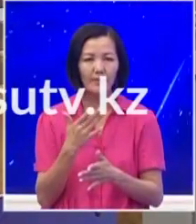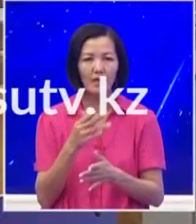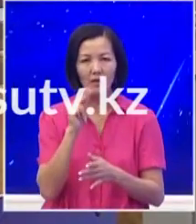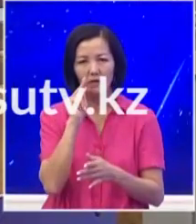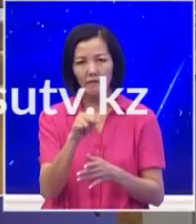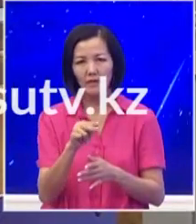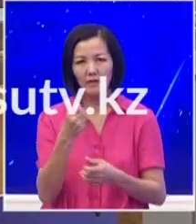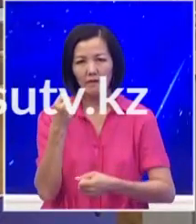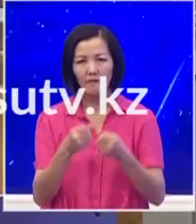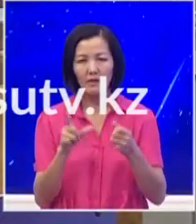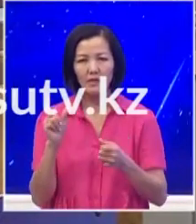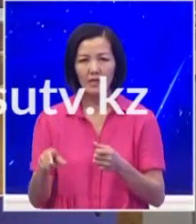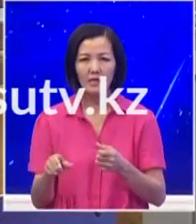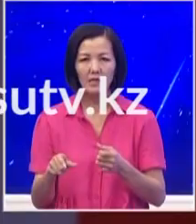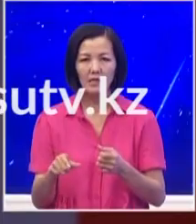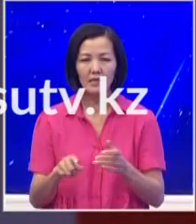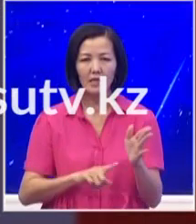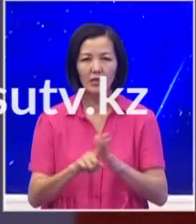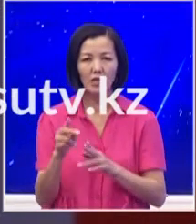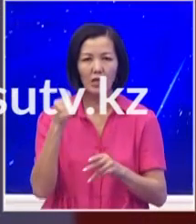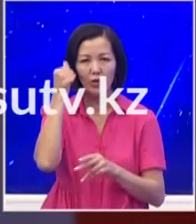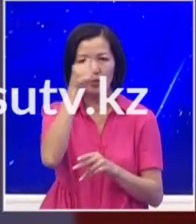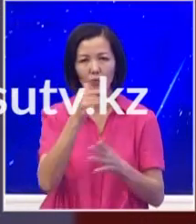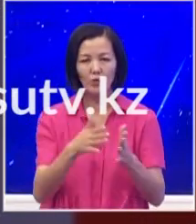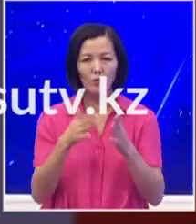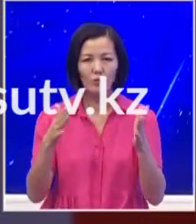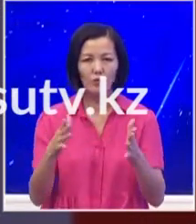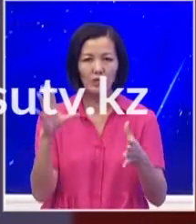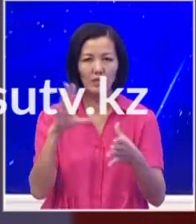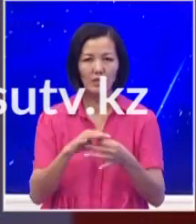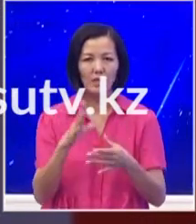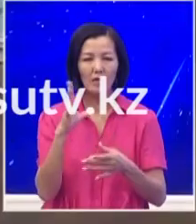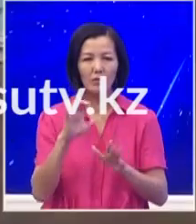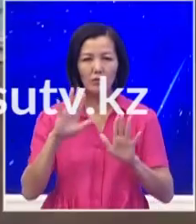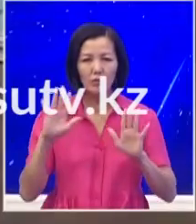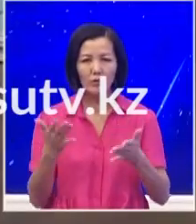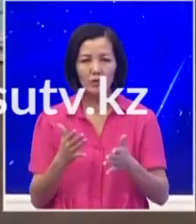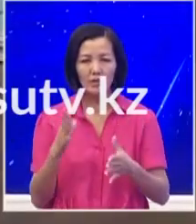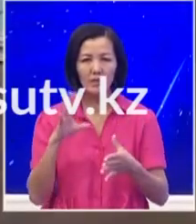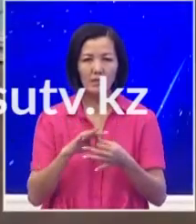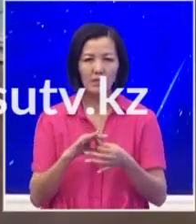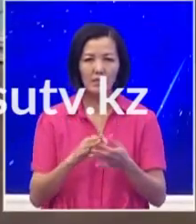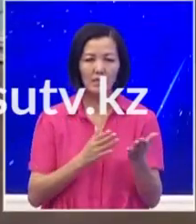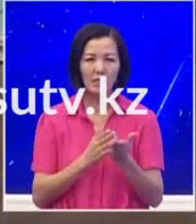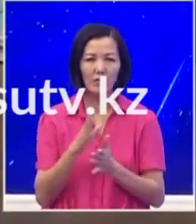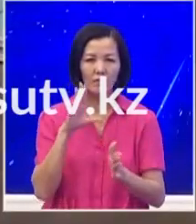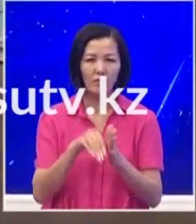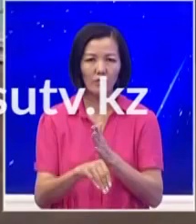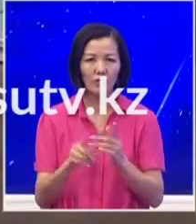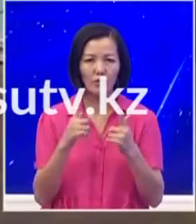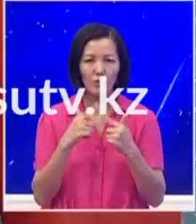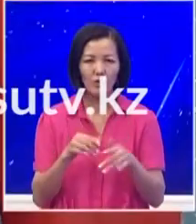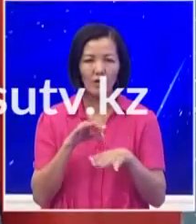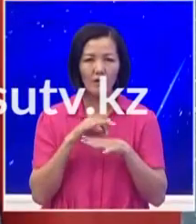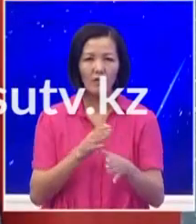водителей в состоянии алкогольного опьянения с начала года уже зарегистрировано 500 случаев. В связи с этим сотрудники внутренних органов